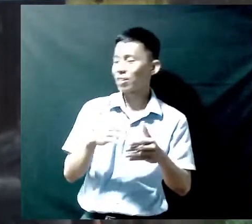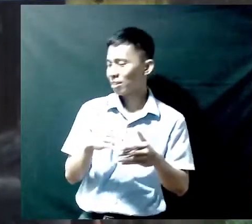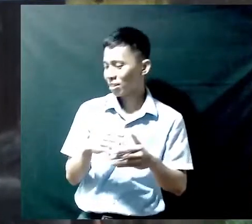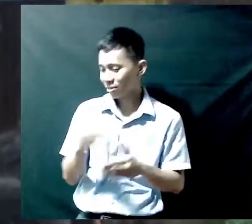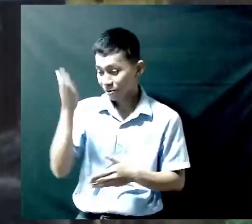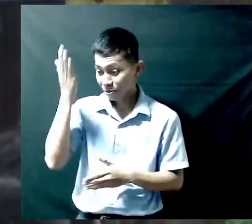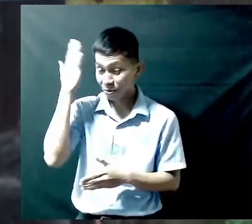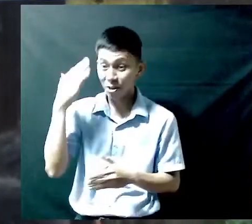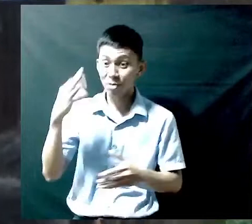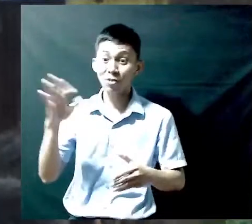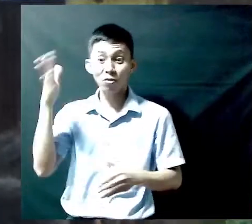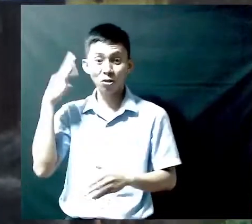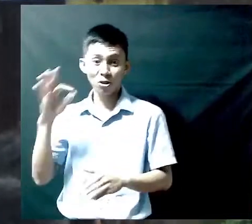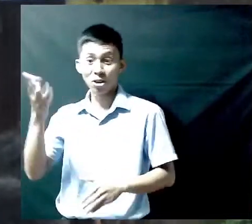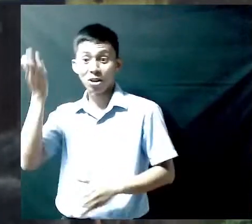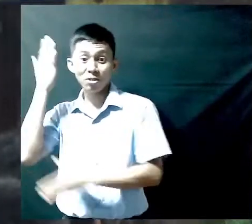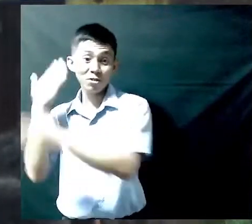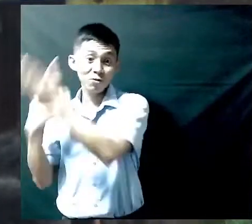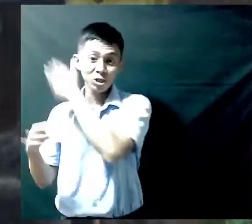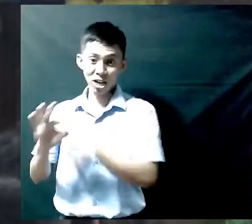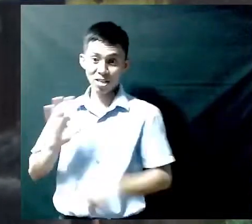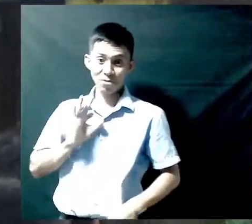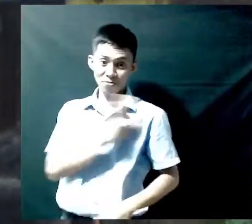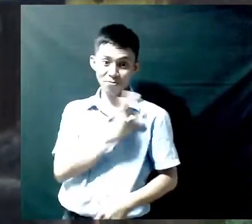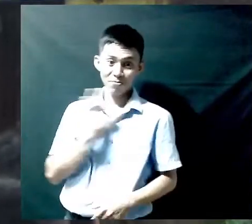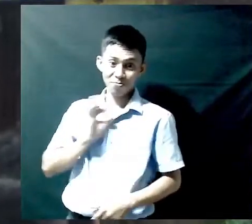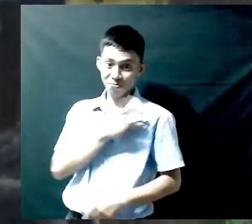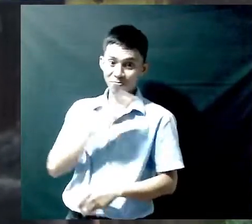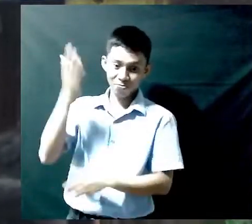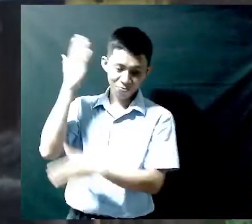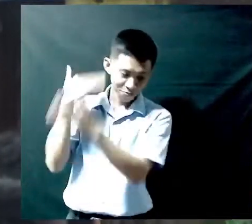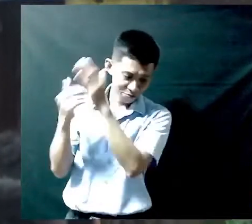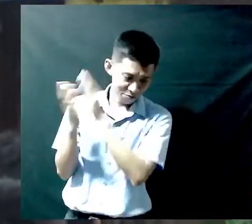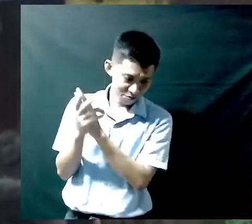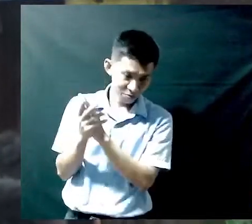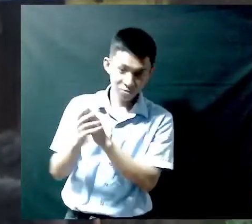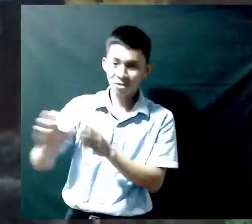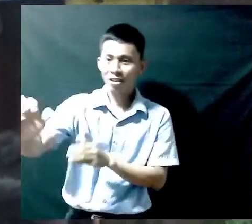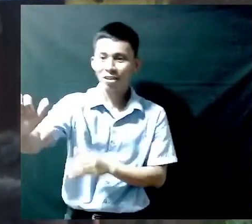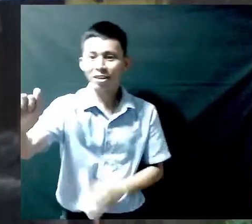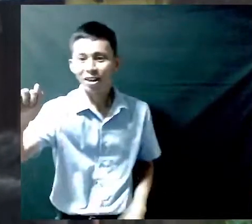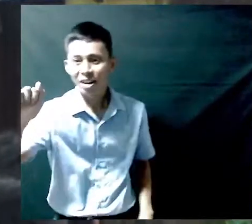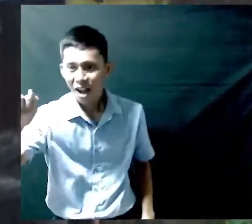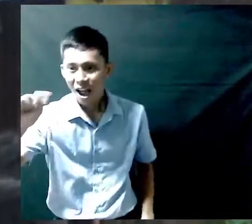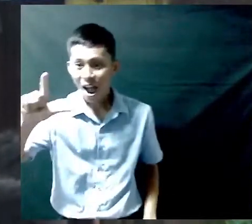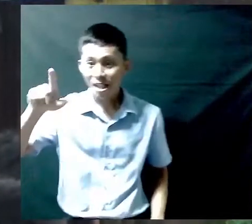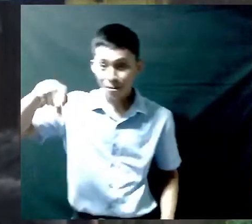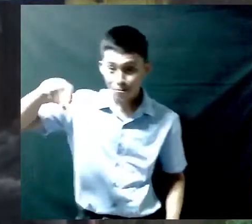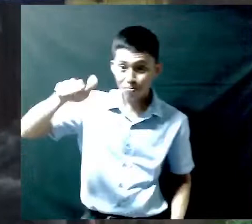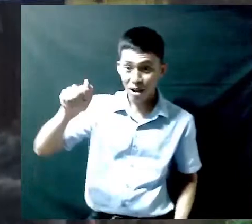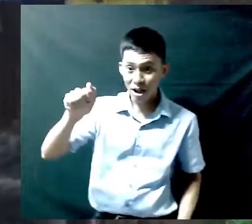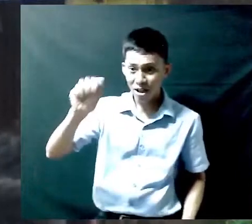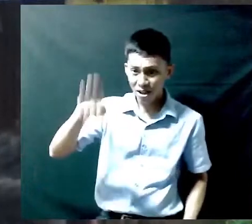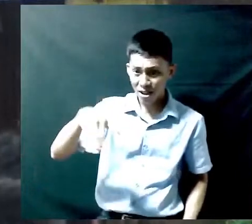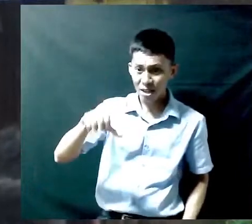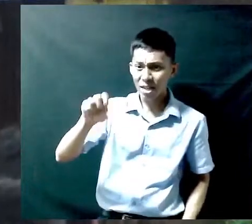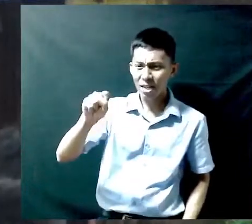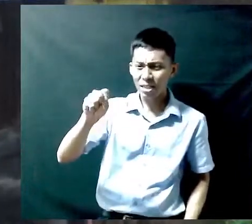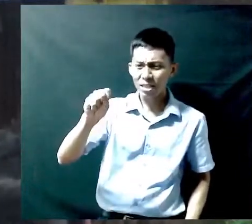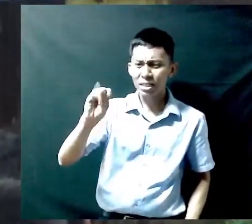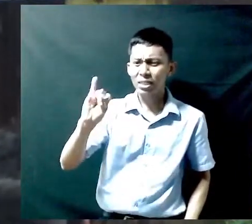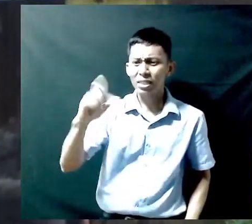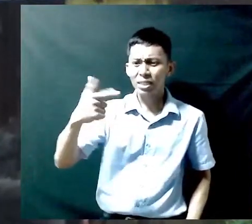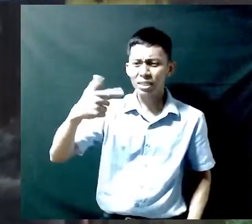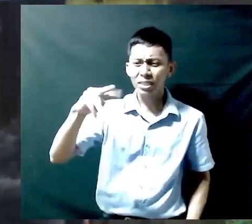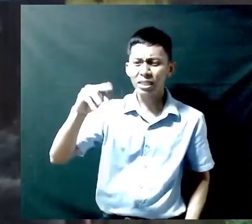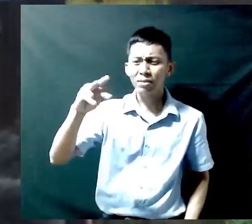gang starter ng 15 years old and started Alpha Sigma Omega at the age of 16. Kaya puro away. Kaya sabi ko,